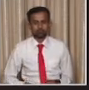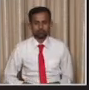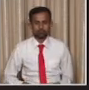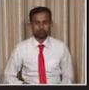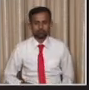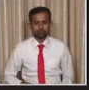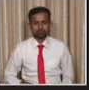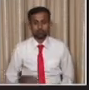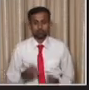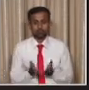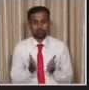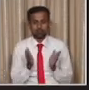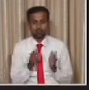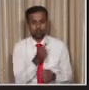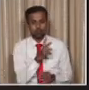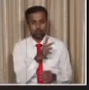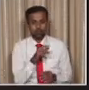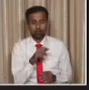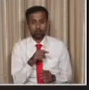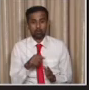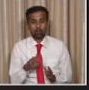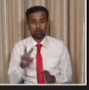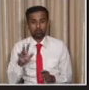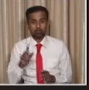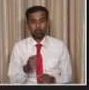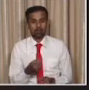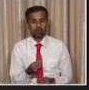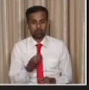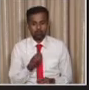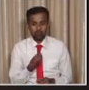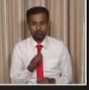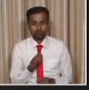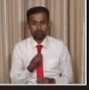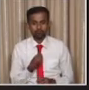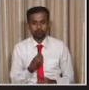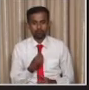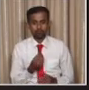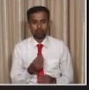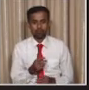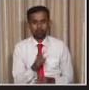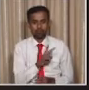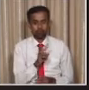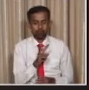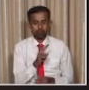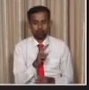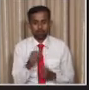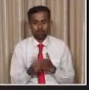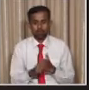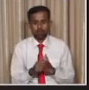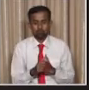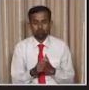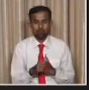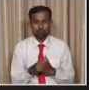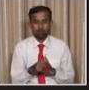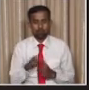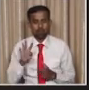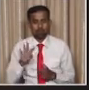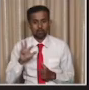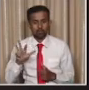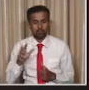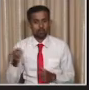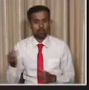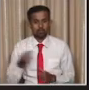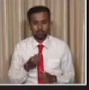රුපියල් ඉන්දියාවේ 12ක රුපියල් 25කට දෙනකොට රුපියල් 22කට හදන්න පුළුවන් විදුලිය රුපියල්